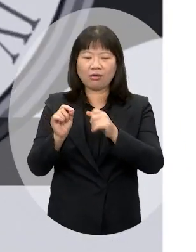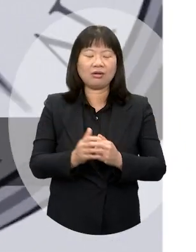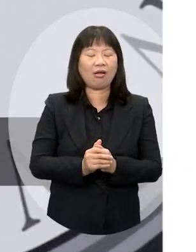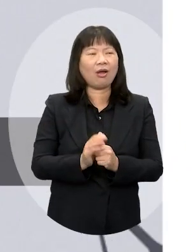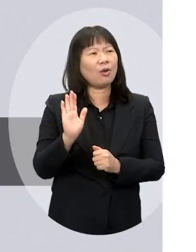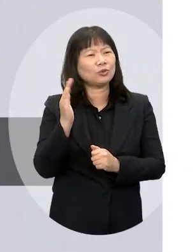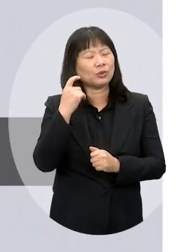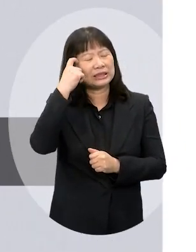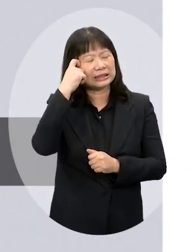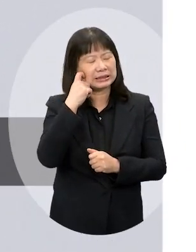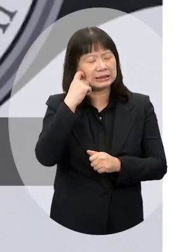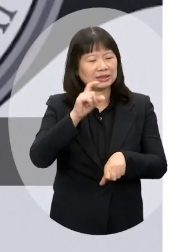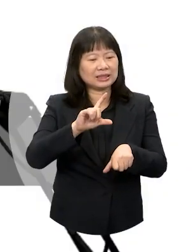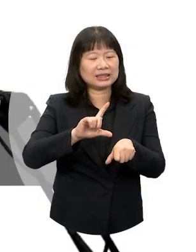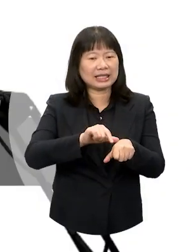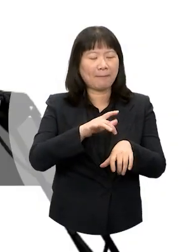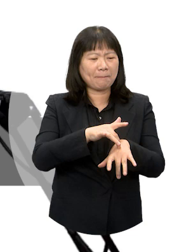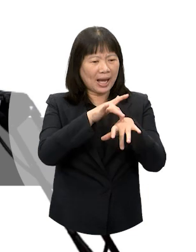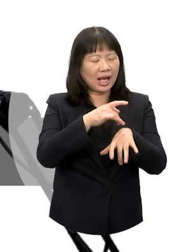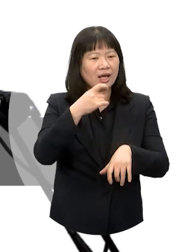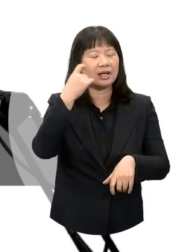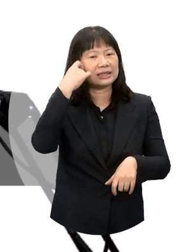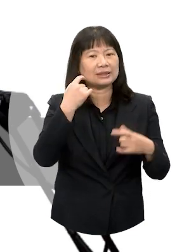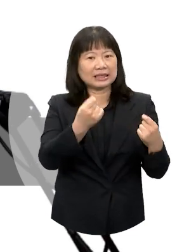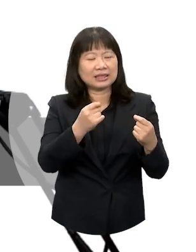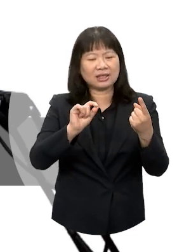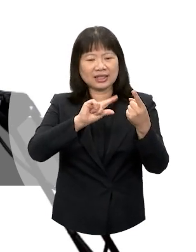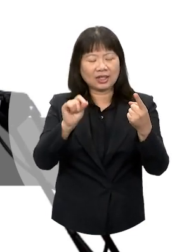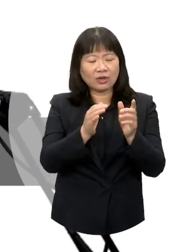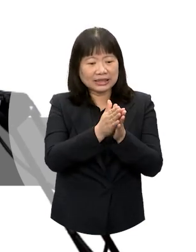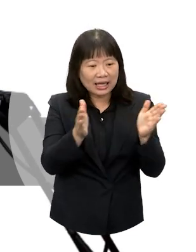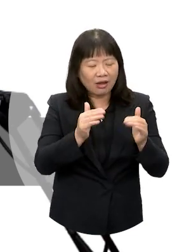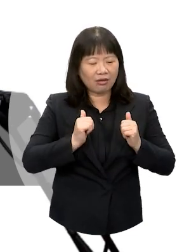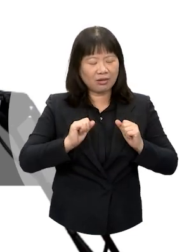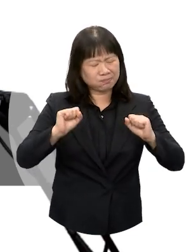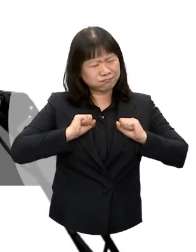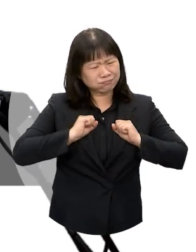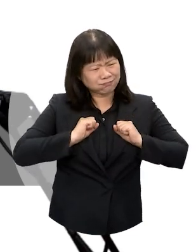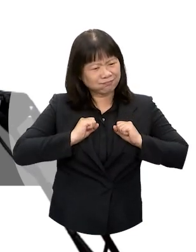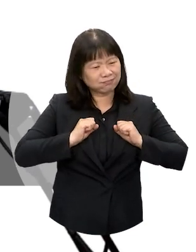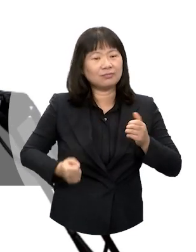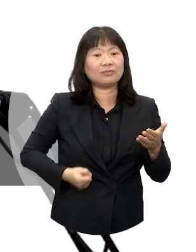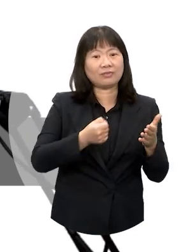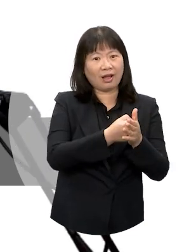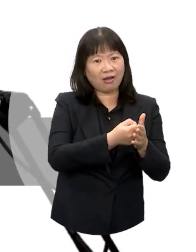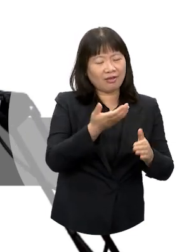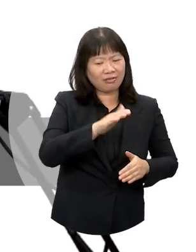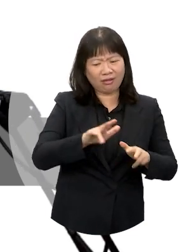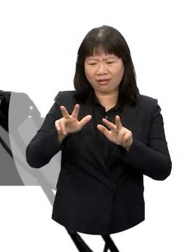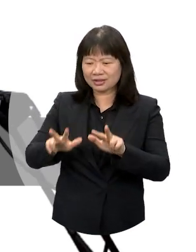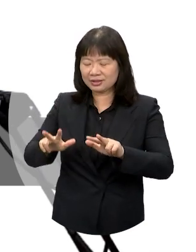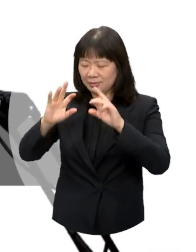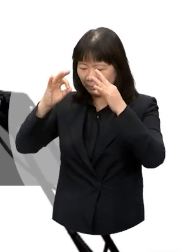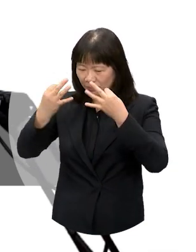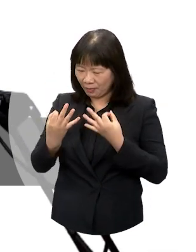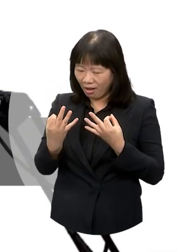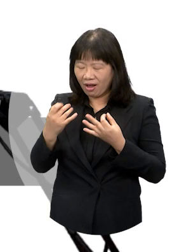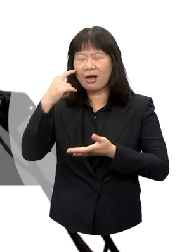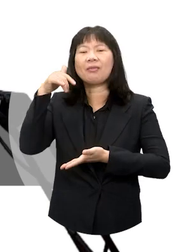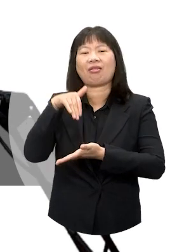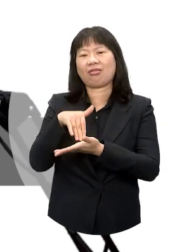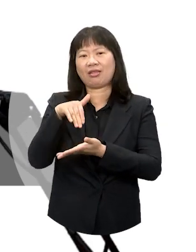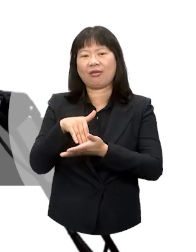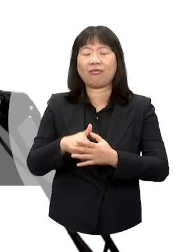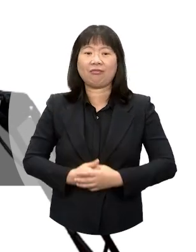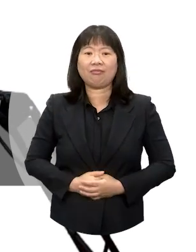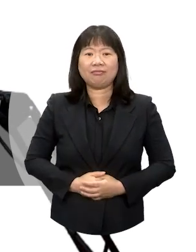더 빠르게 흘러가는 것 같아요. 저 정말 1월에는 열심히 살아야지 다짐했었거든요. 근데 지금 굉장히